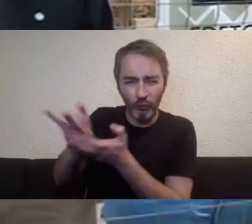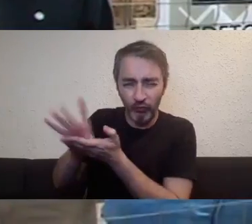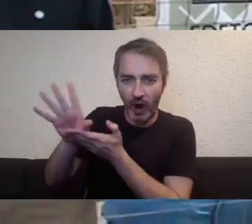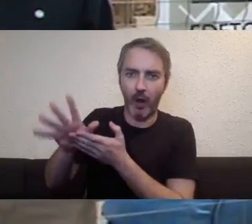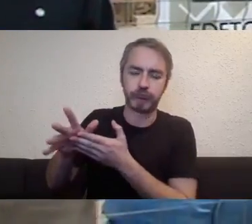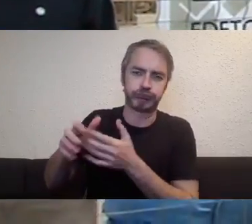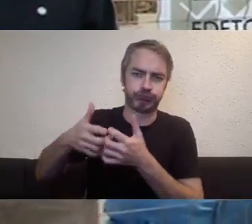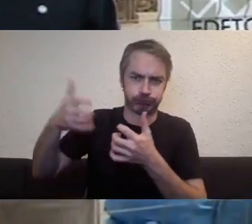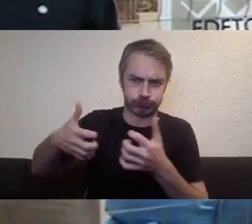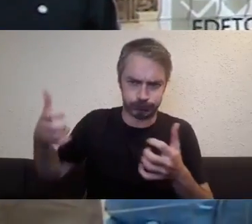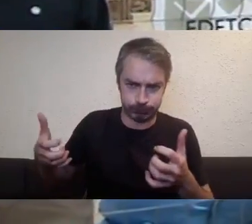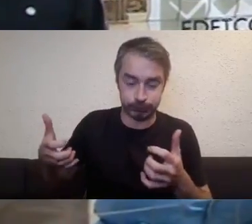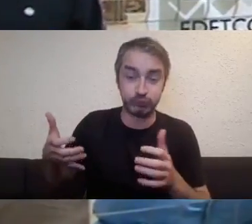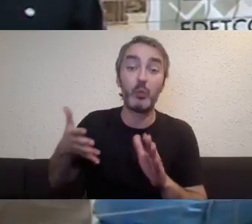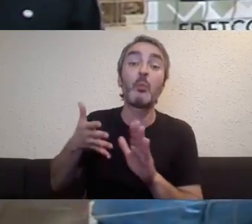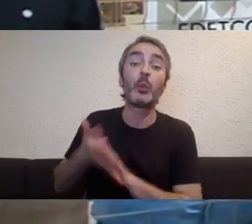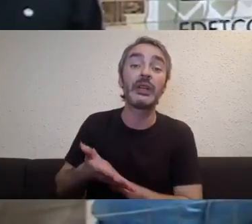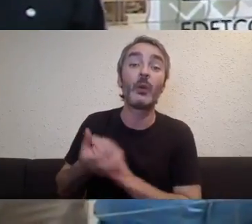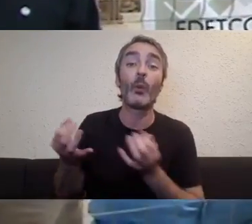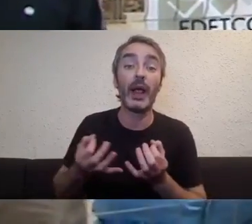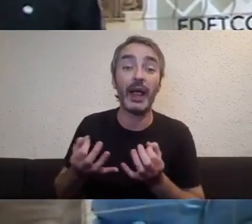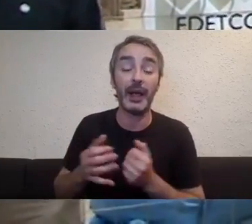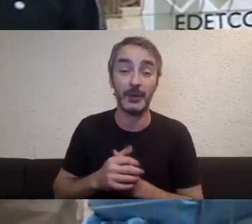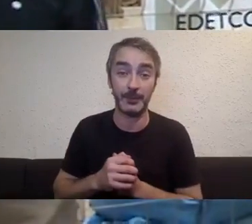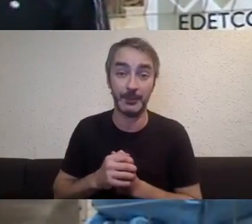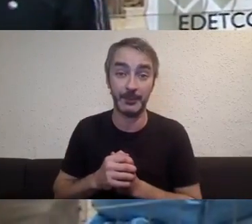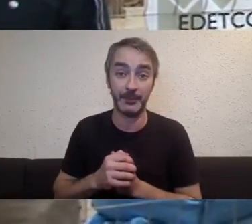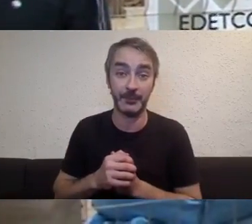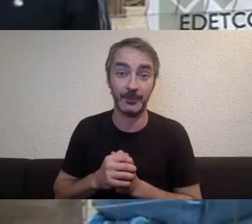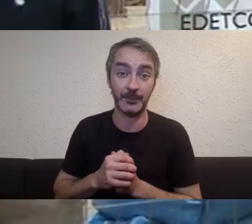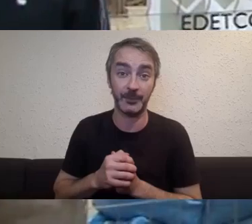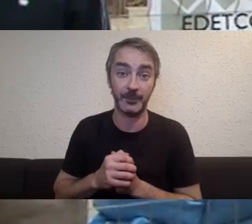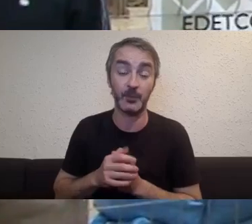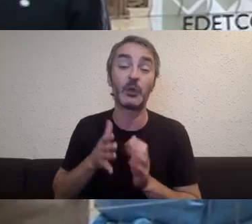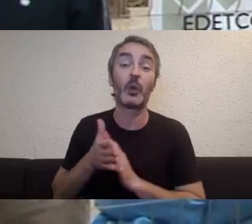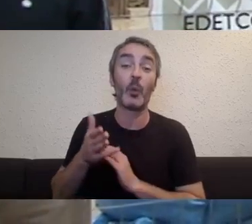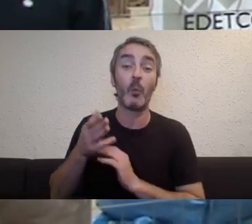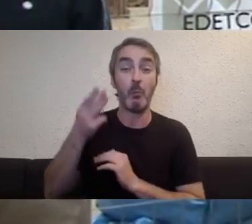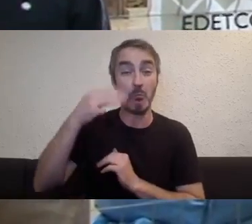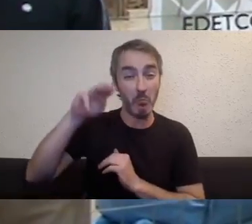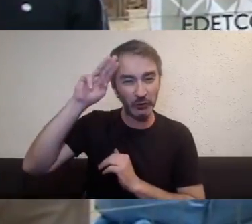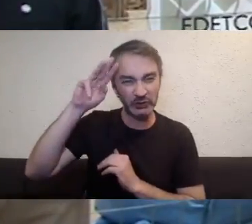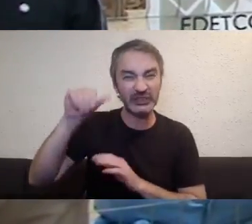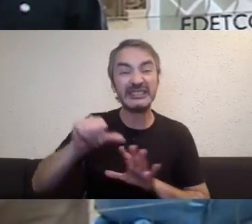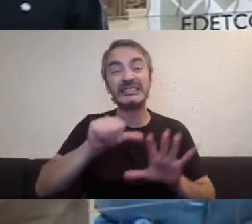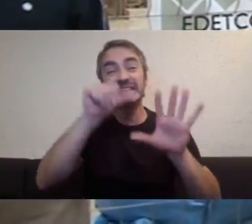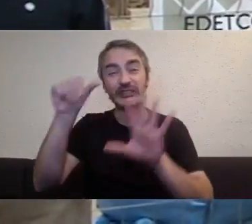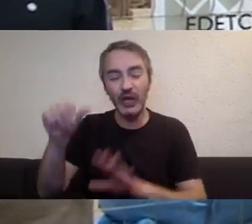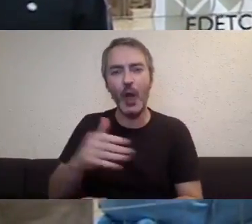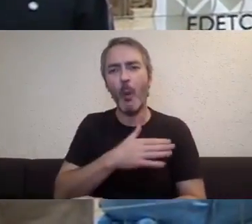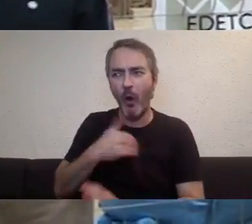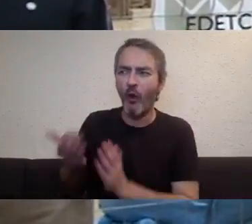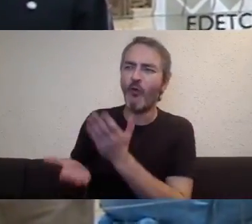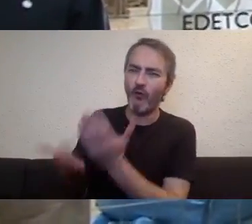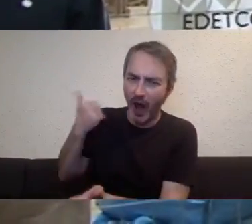més costosos en qüestió de temps per la gent de, bueno, per el que serien els Mossos, que van estar com 6